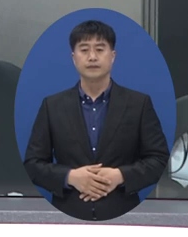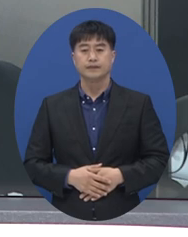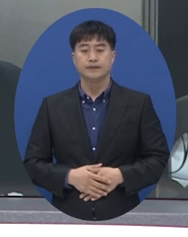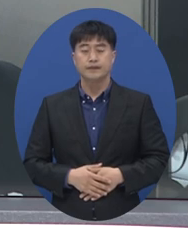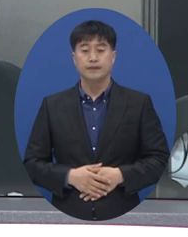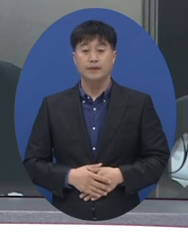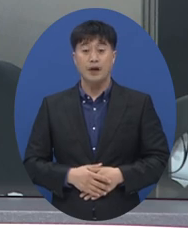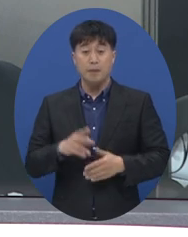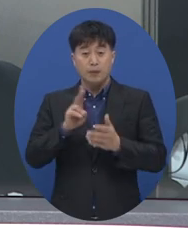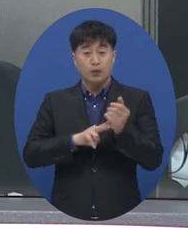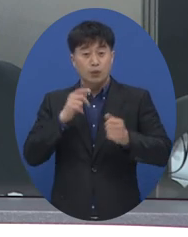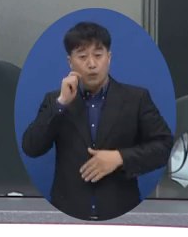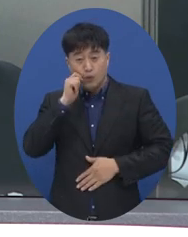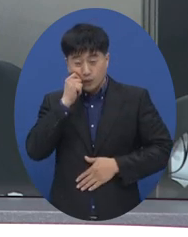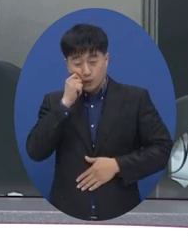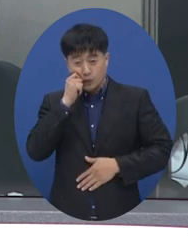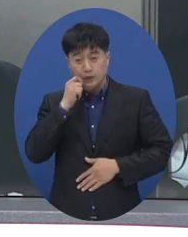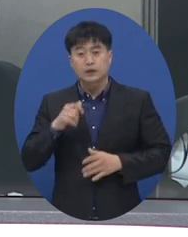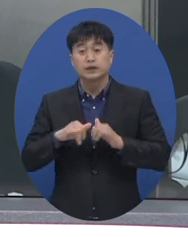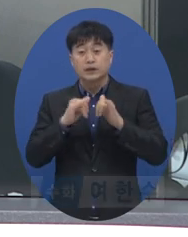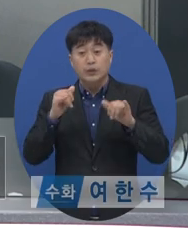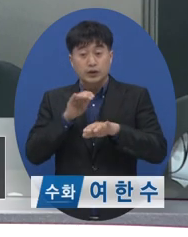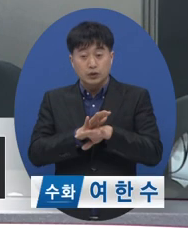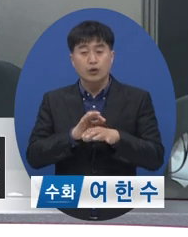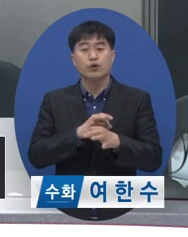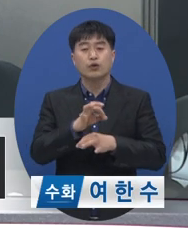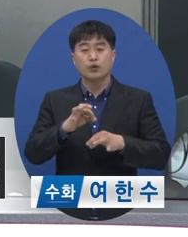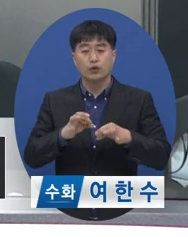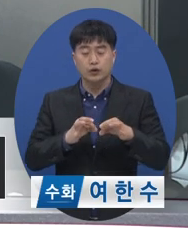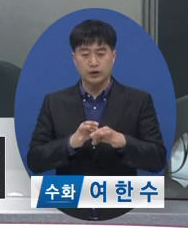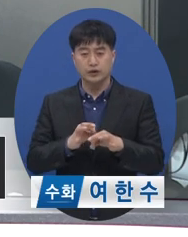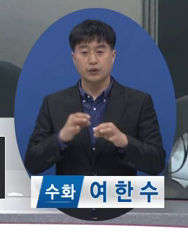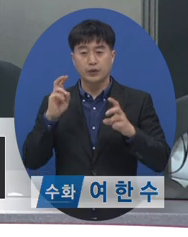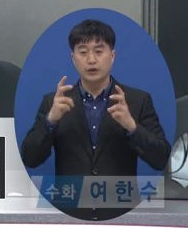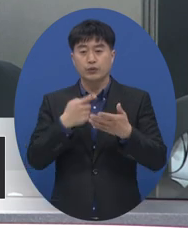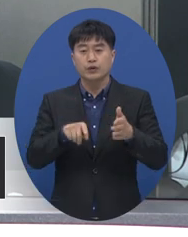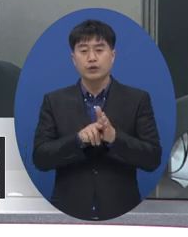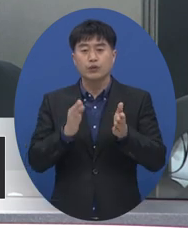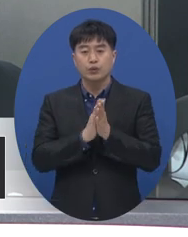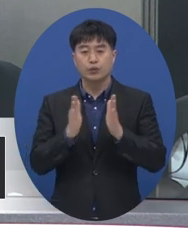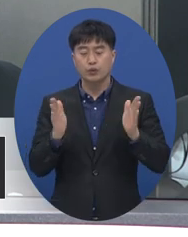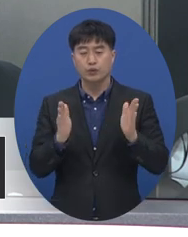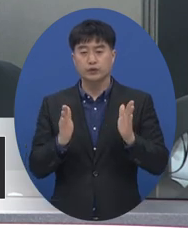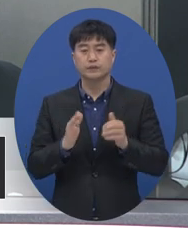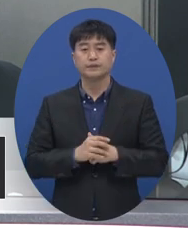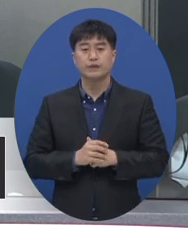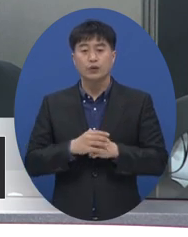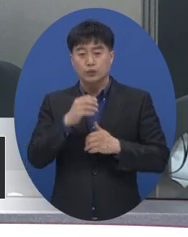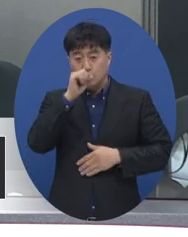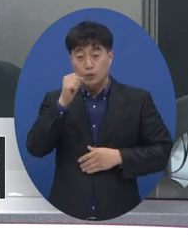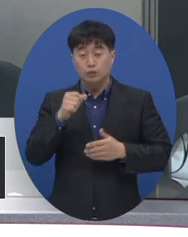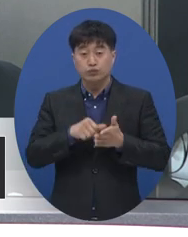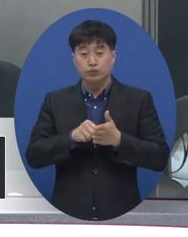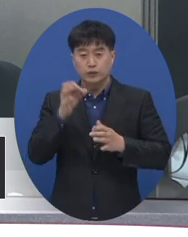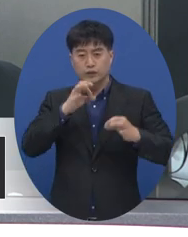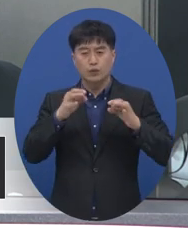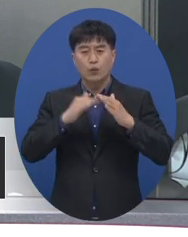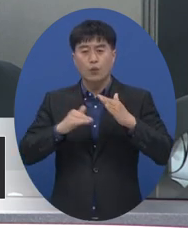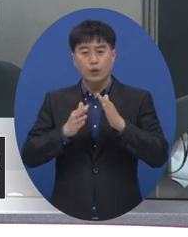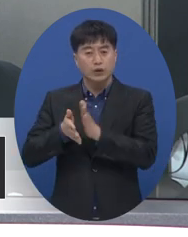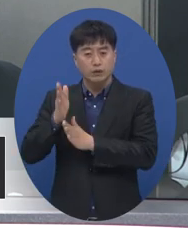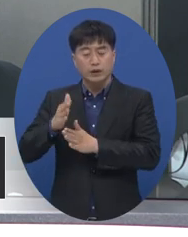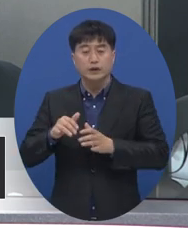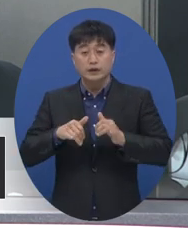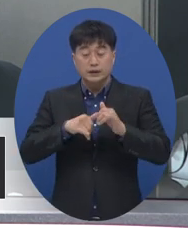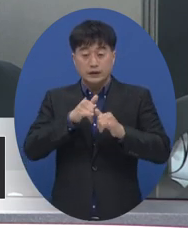판로 확보에 어려움을 겪는 사회적 경제 기업 을 해 경기도가 나섰습니다 좋은 상품을 찾고 있는 공공기관과 사회적경제